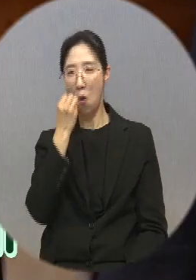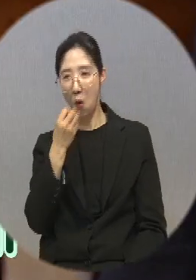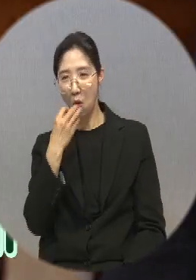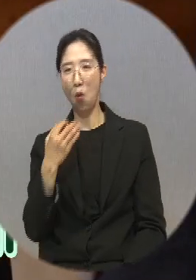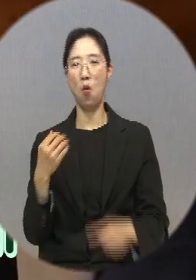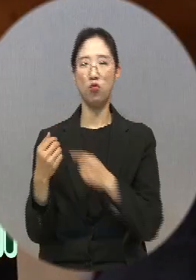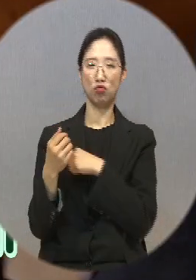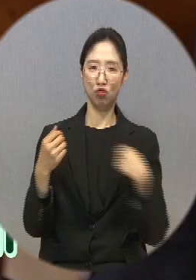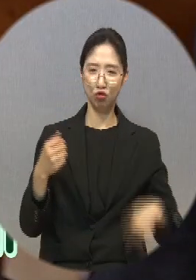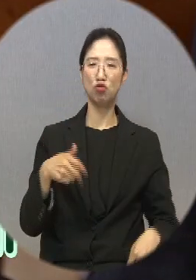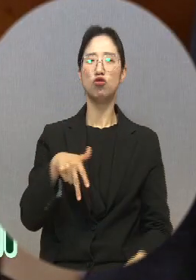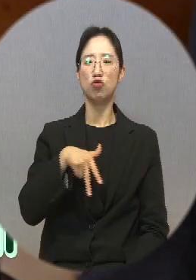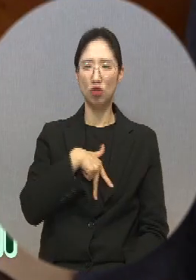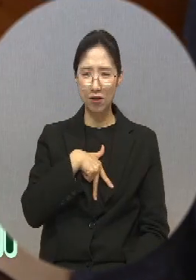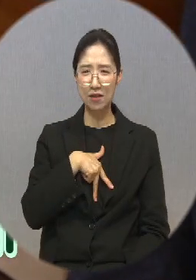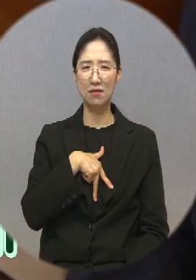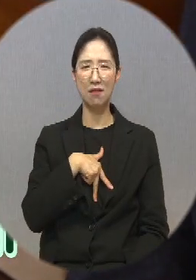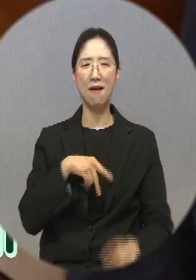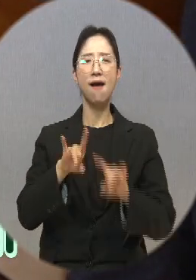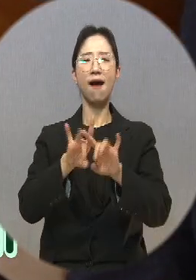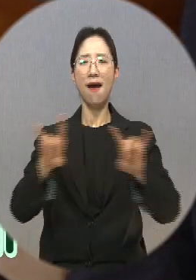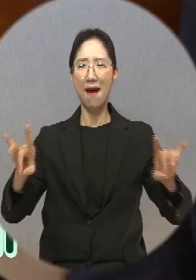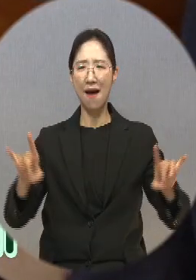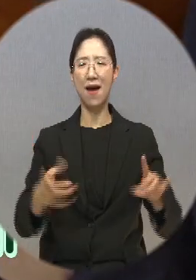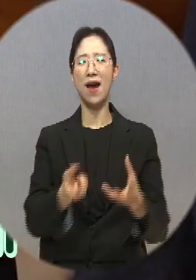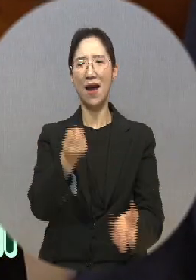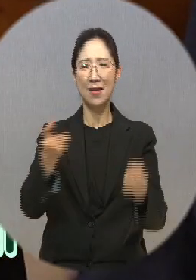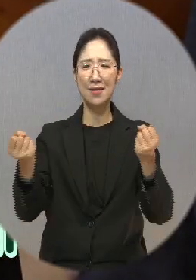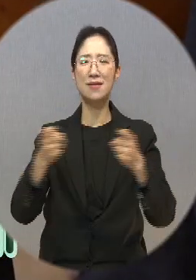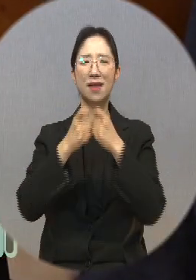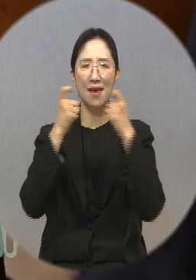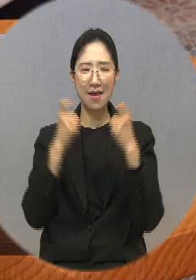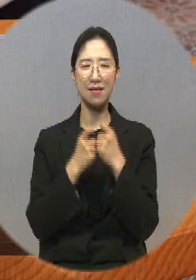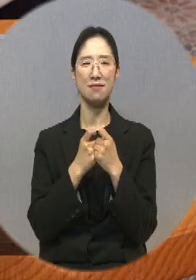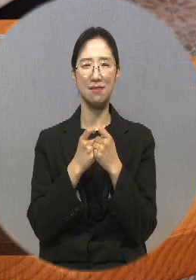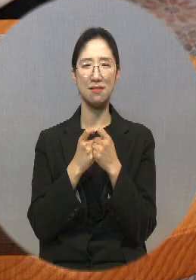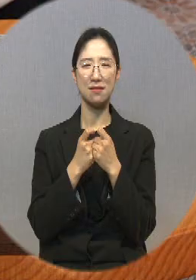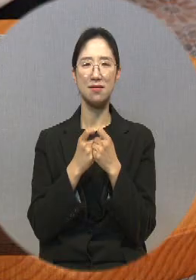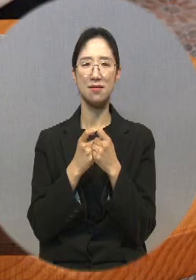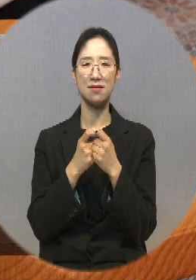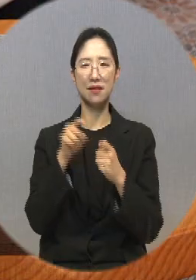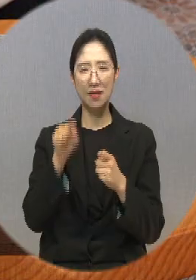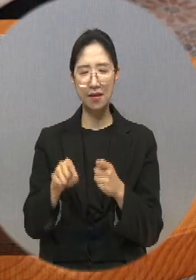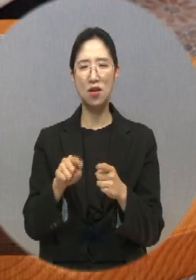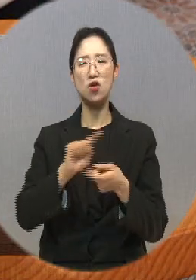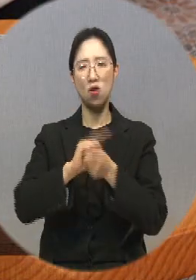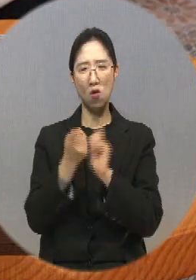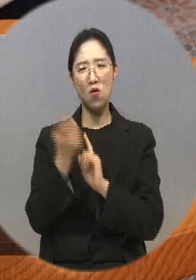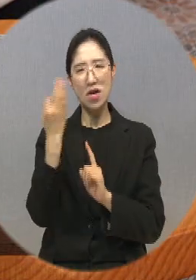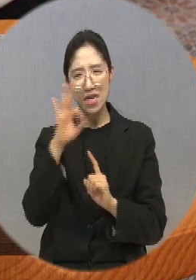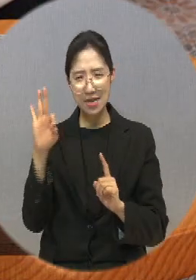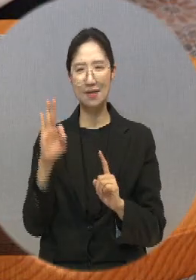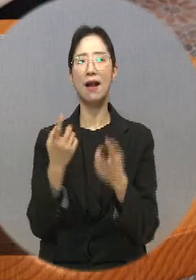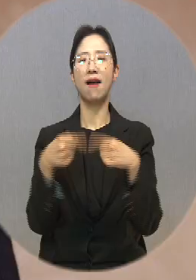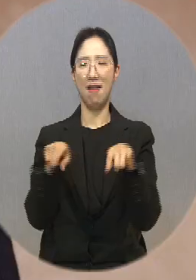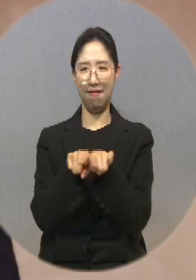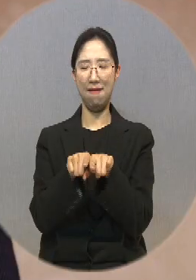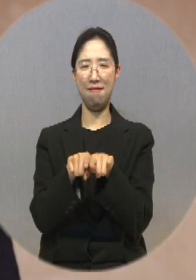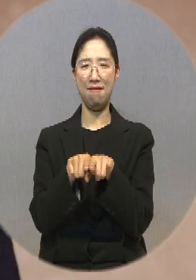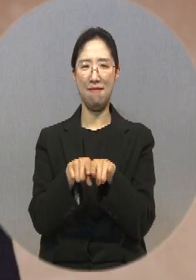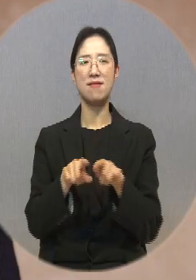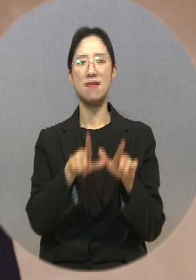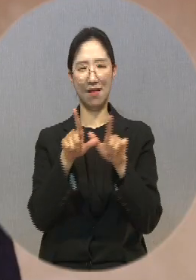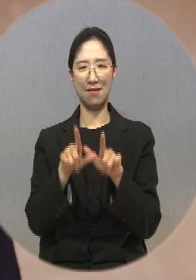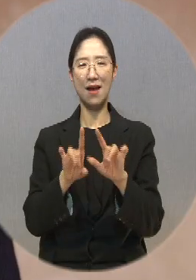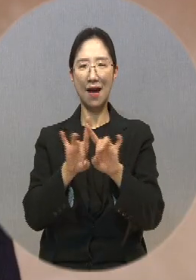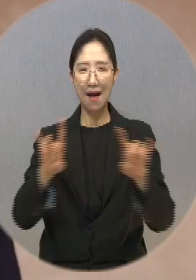정체성 또는 중국도 정체성 각각의 개인이 갖고 있는 이런 것들을 서로가 인정하고 공존하는 것, 그